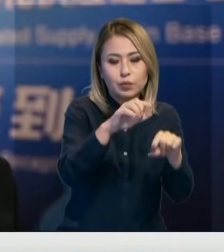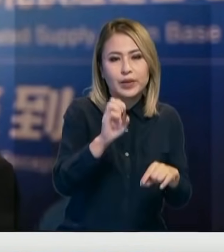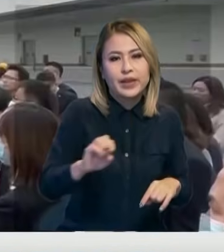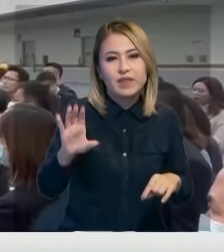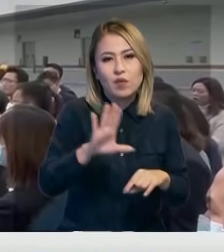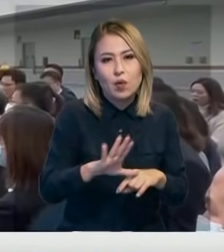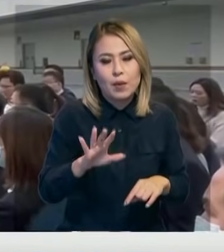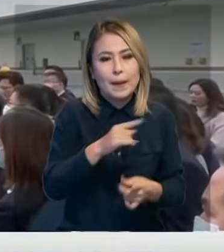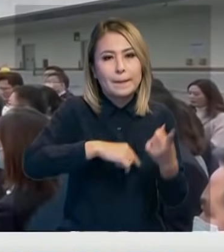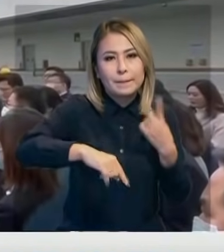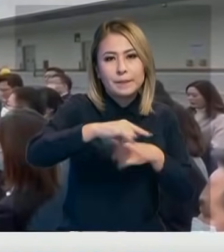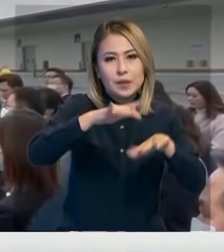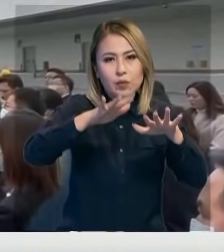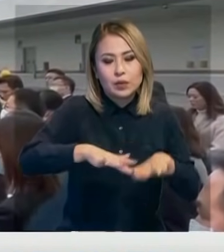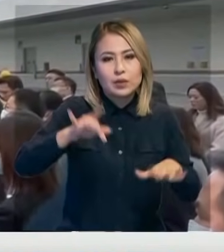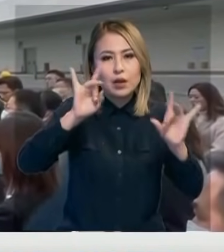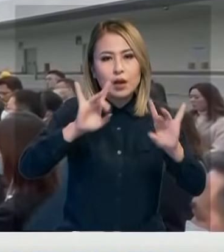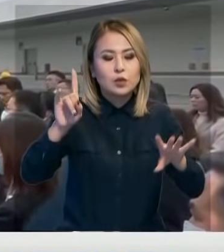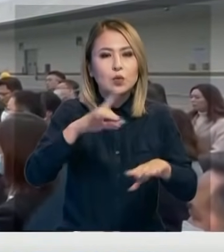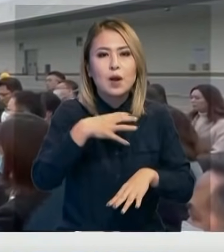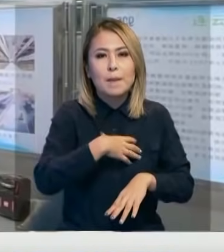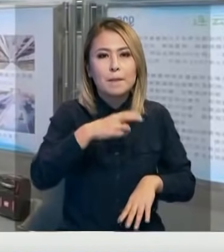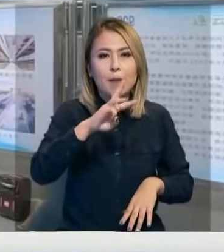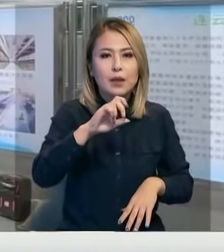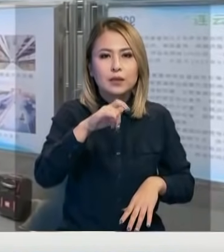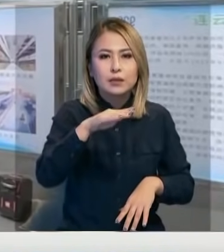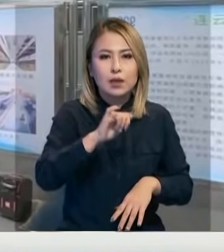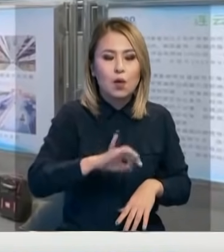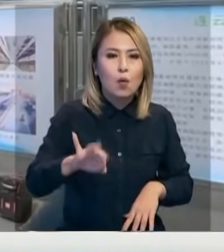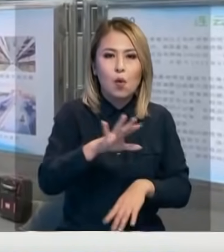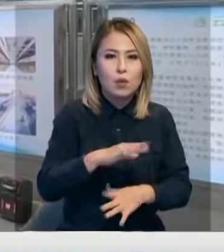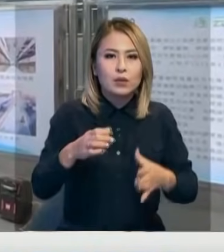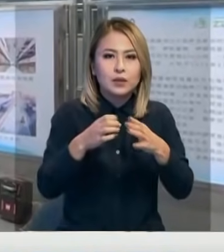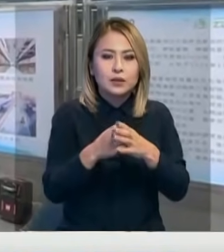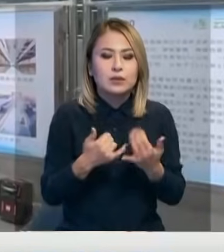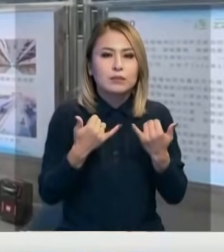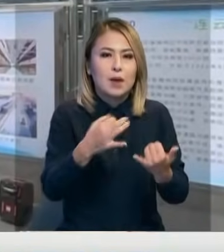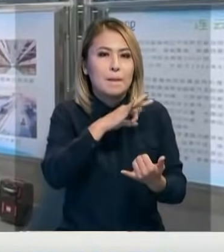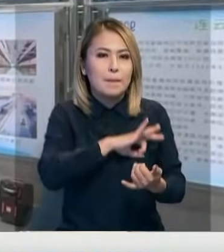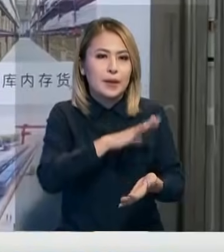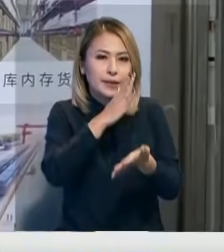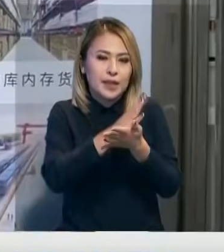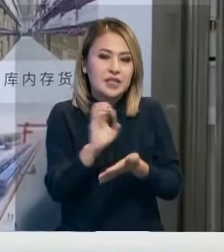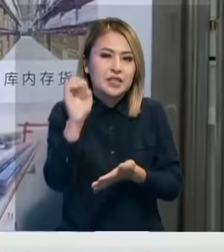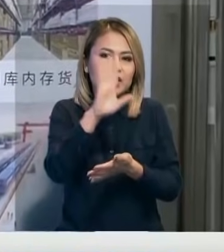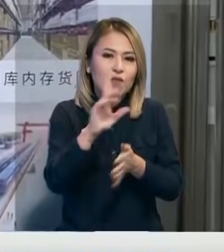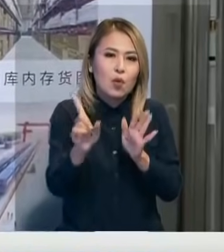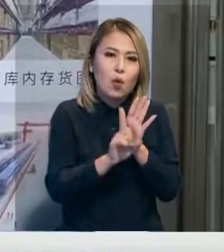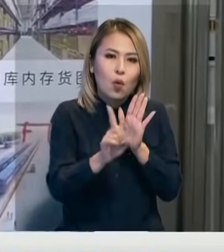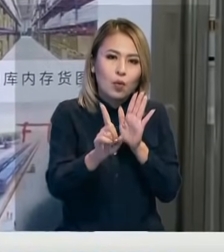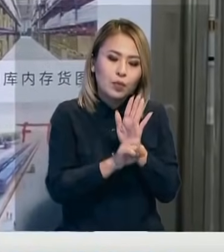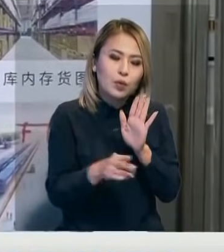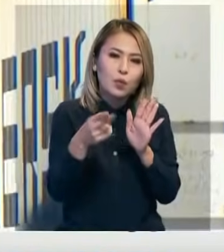жүреді. Бизнес өкілдерінің пікірінше, бұл Маңғыстау облысының экономикасына елеулі пайда әкеледі. Еуропаға қатынайтын